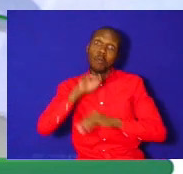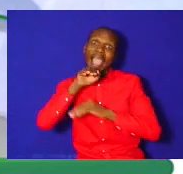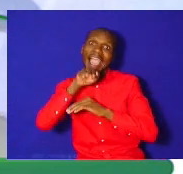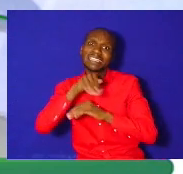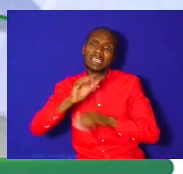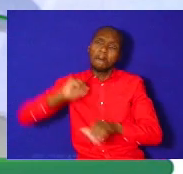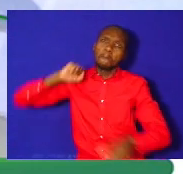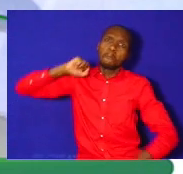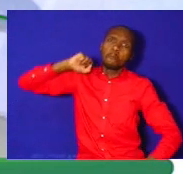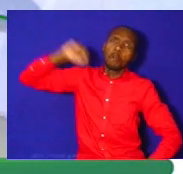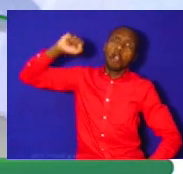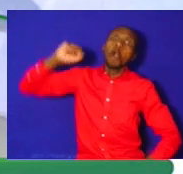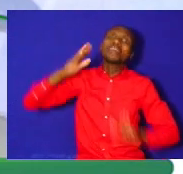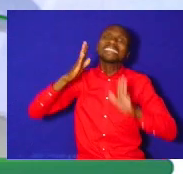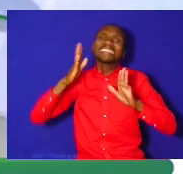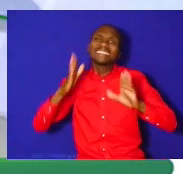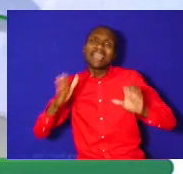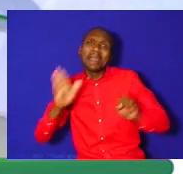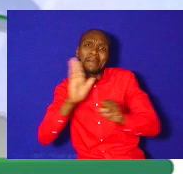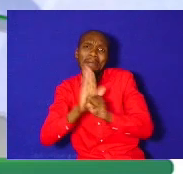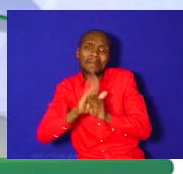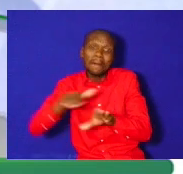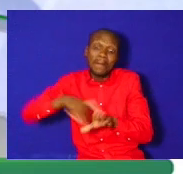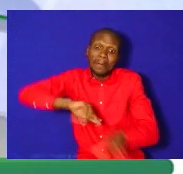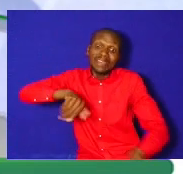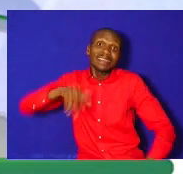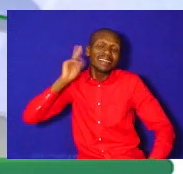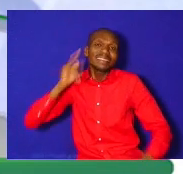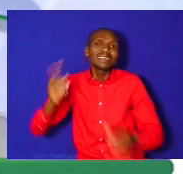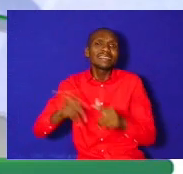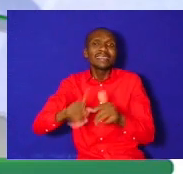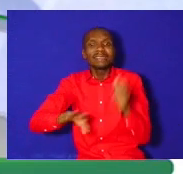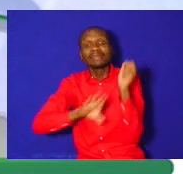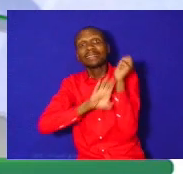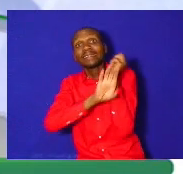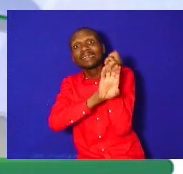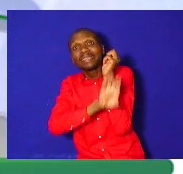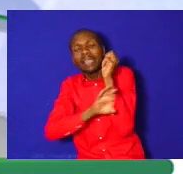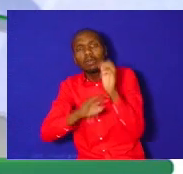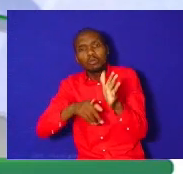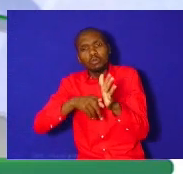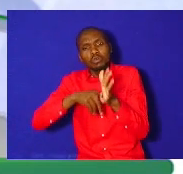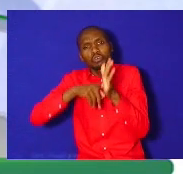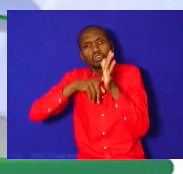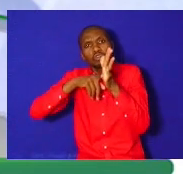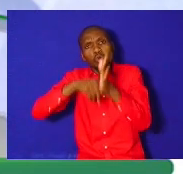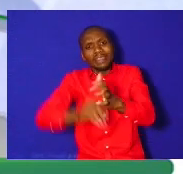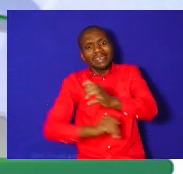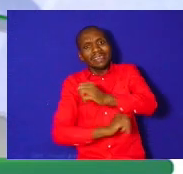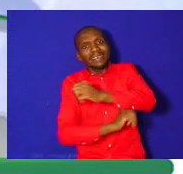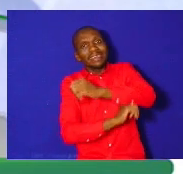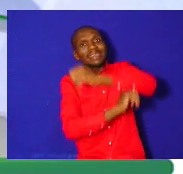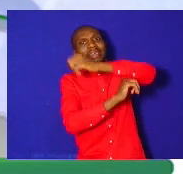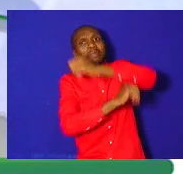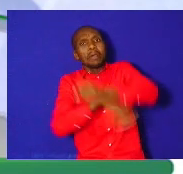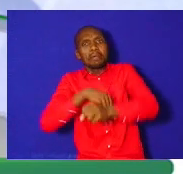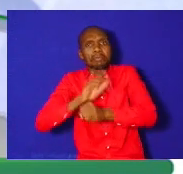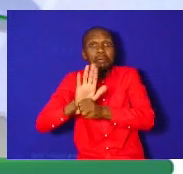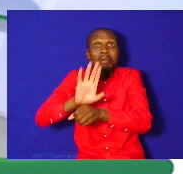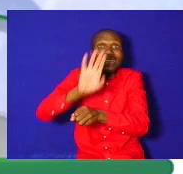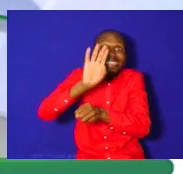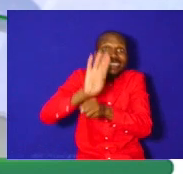abana siasa nabarayi abakoru asorongo rwagusi na sinzito ya Kenya akwene kuna nkosi ira bare chikaniza ekero